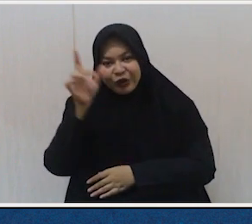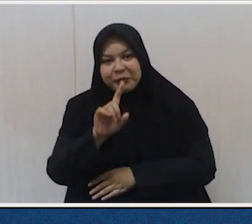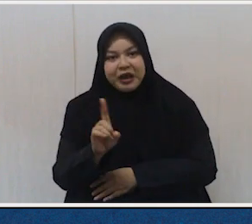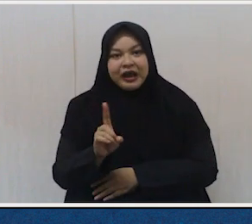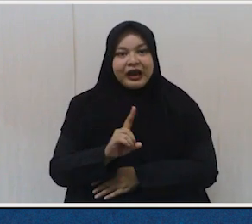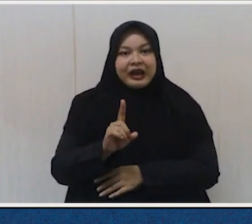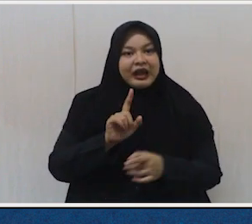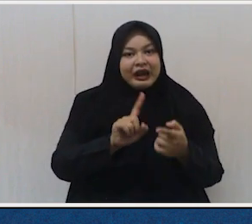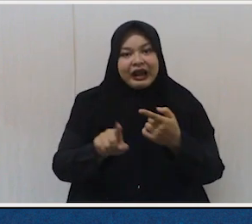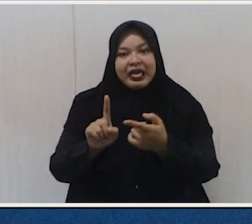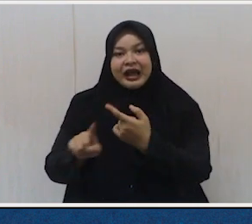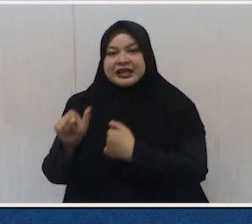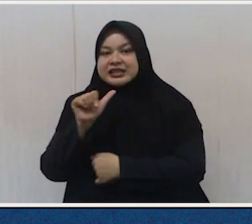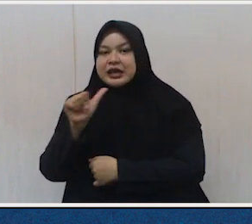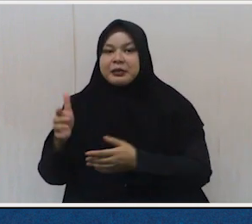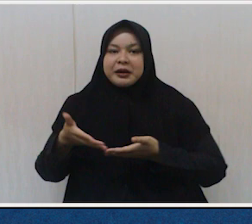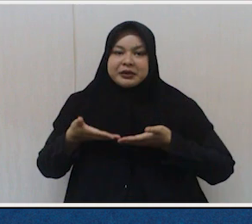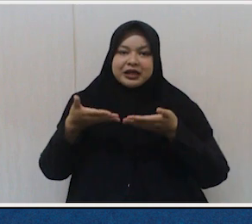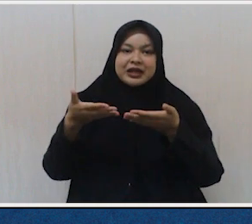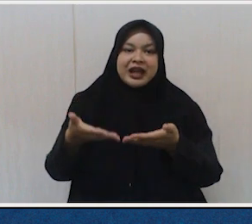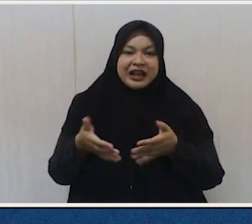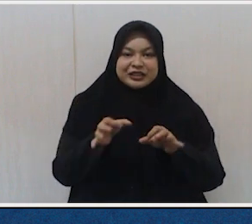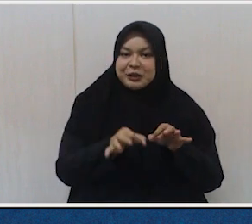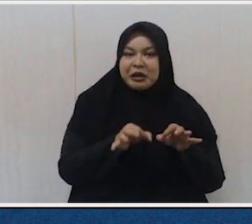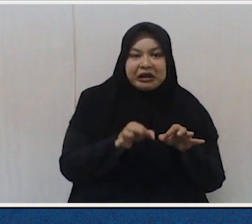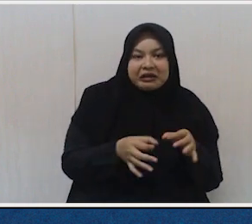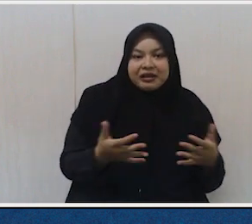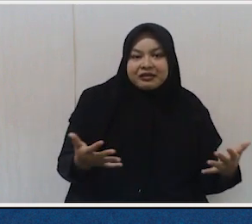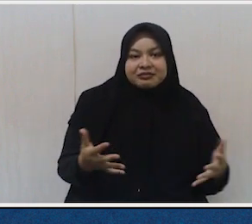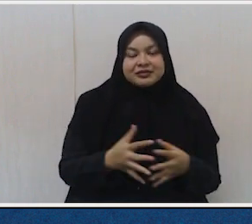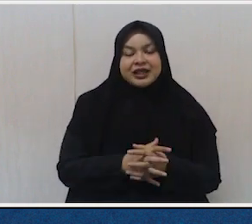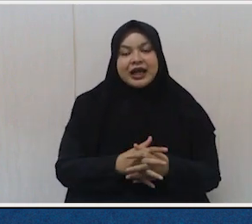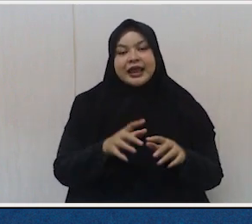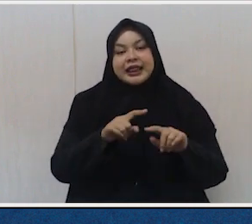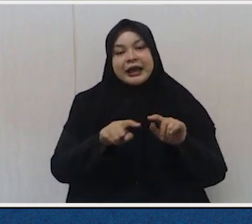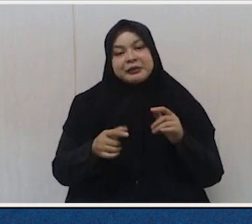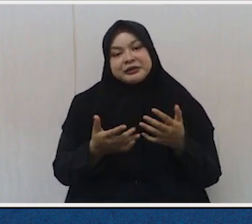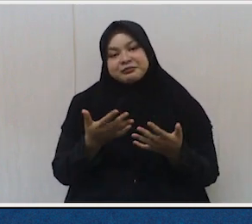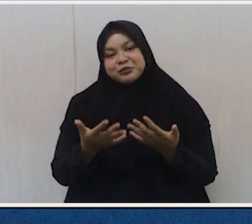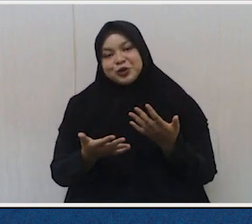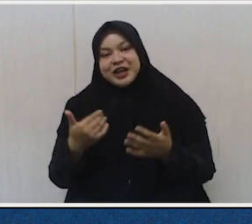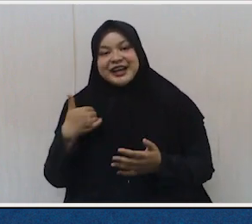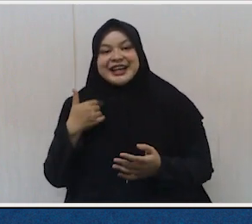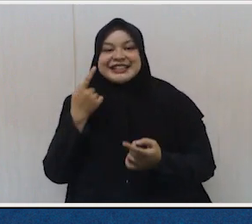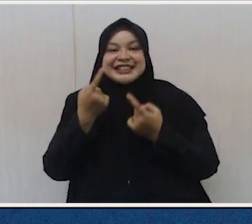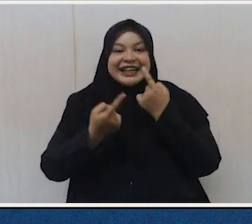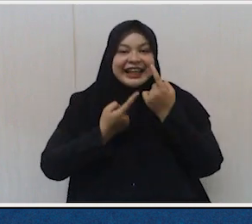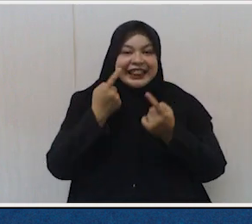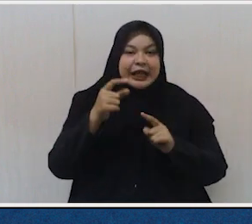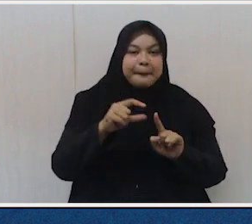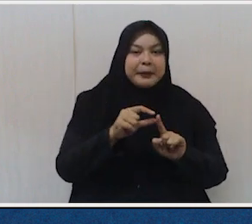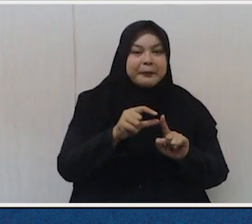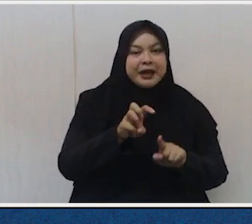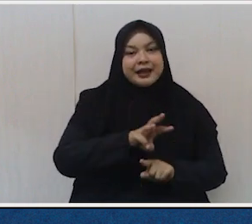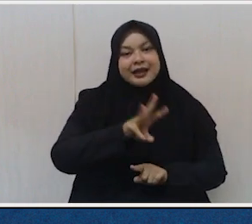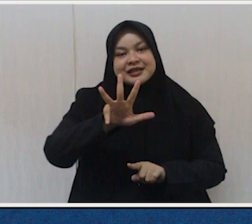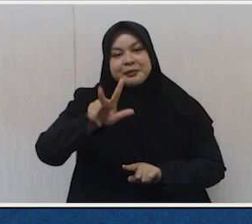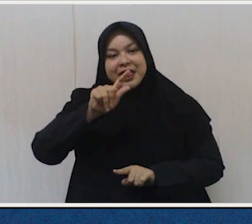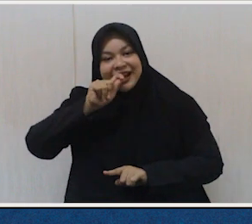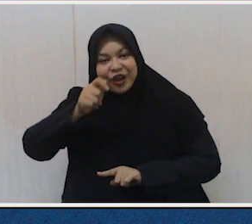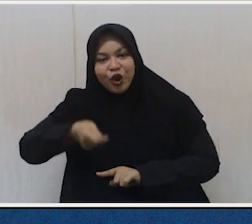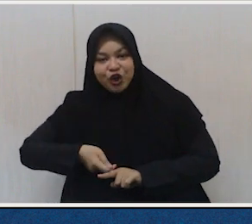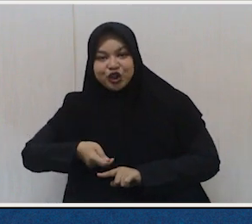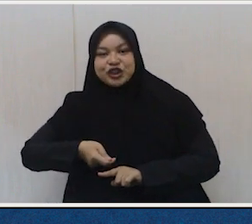mana Belum tahu kenalan Siapa yang bisa menyediakan juru bahasa isyarat gitu tapi setidaknya ada cerita bahwa pp39 ini